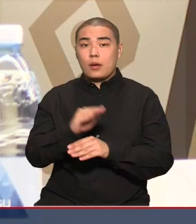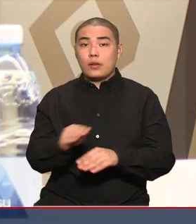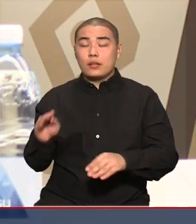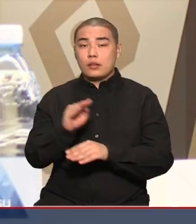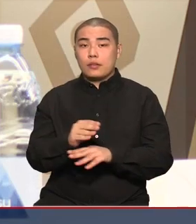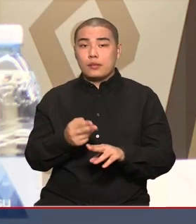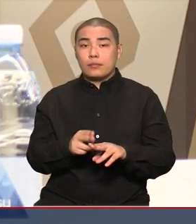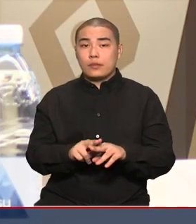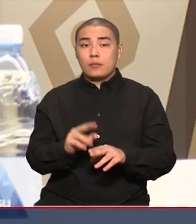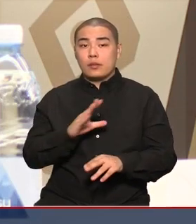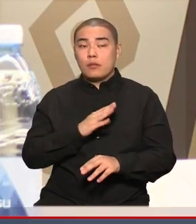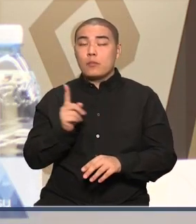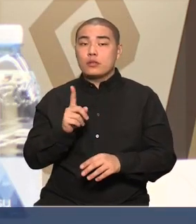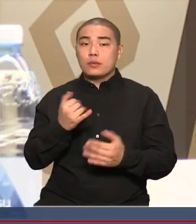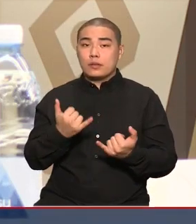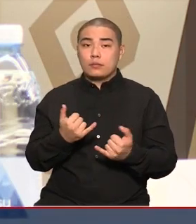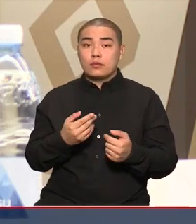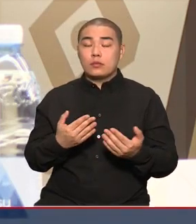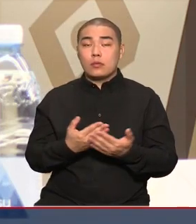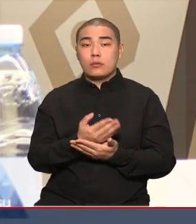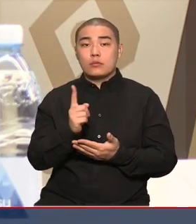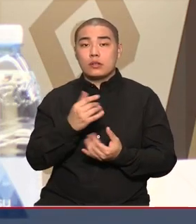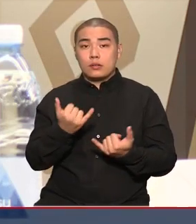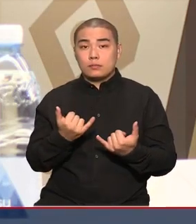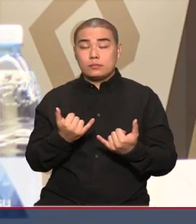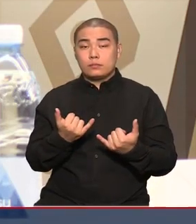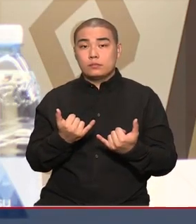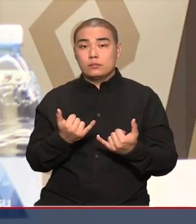туралы. Себебі бізде жаңағы